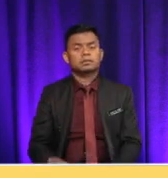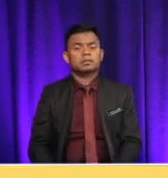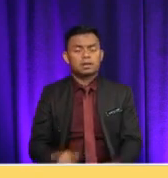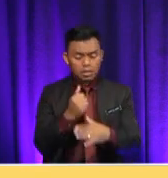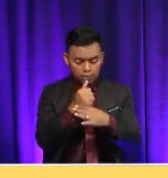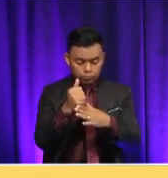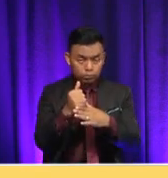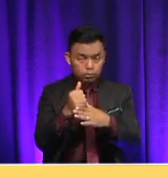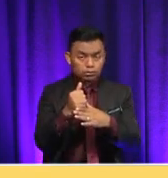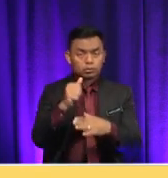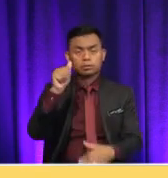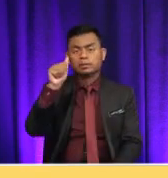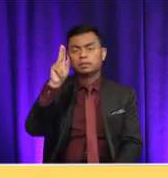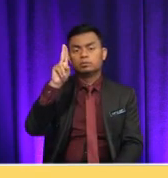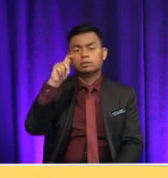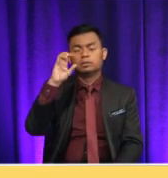macam mana